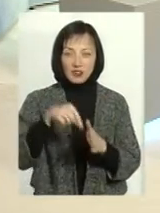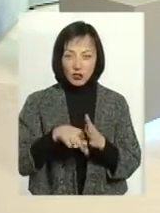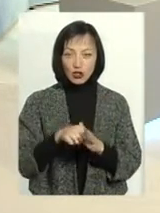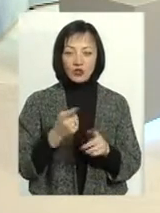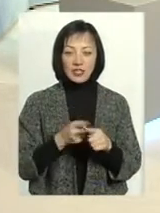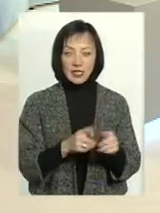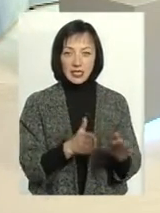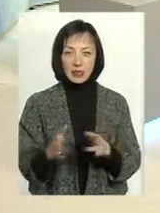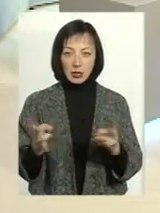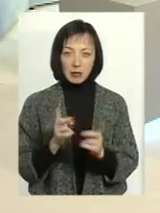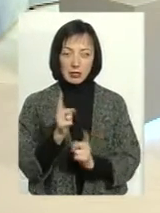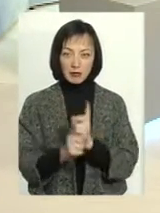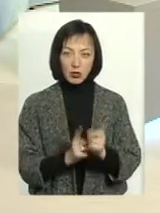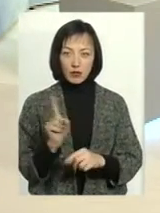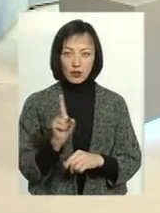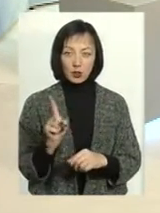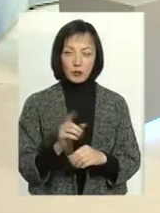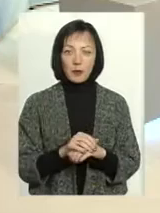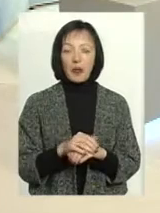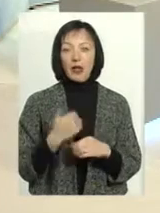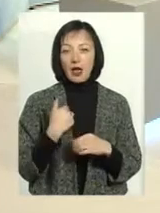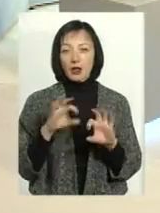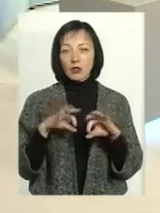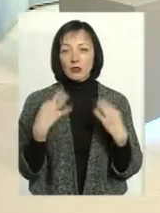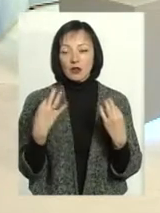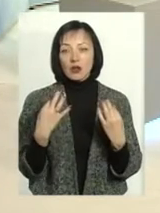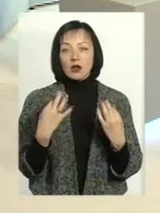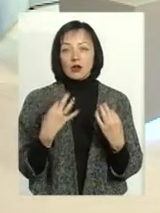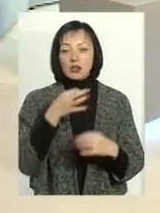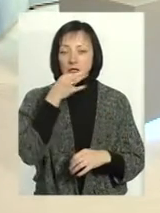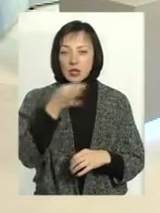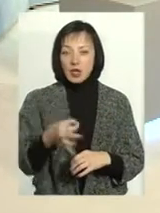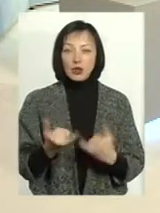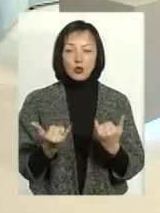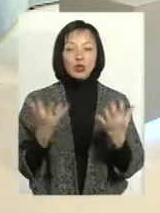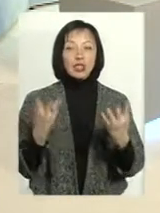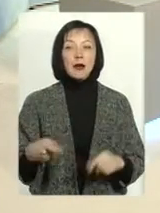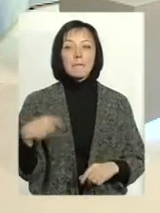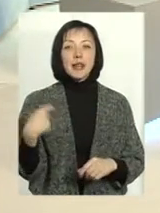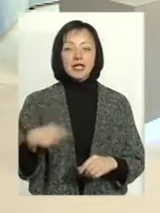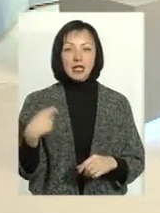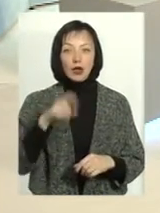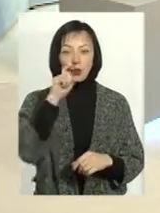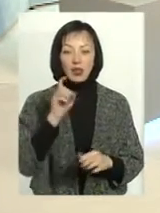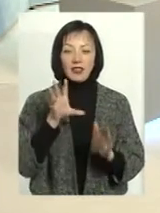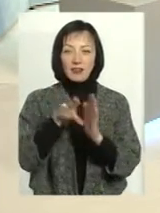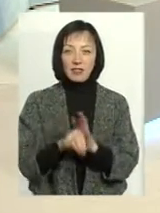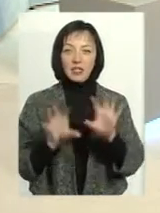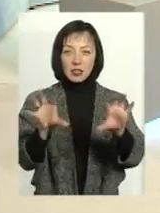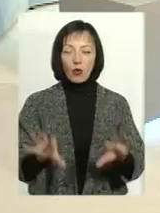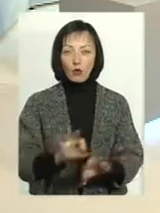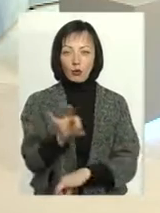системі треба щось змінювати? Я дозволю собі сказати, що на сьогоднішній день президент України вніс законопроект